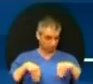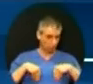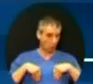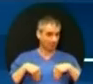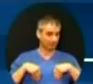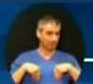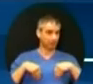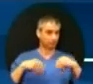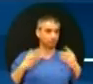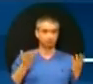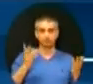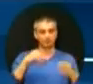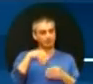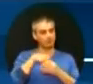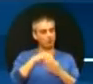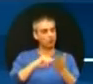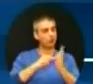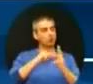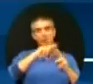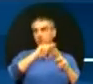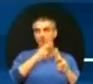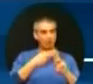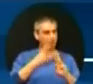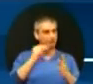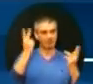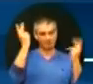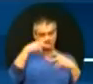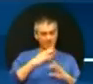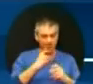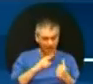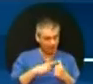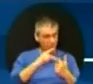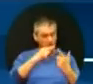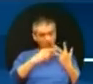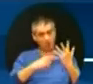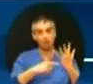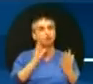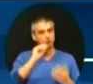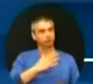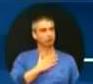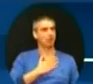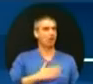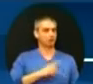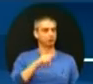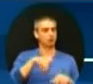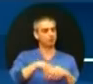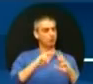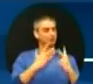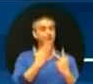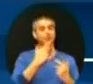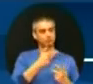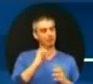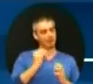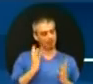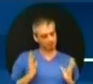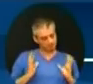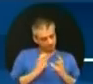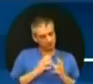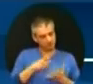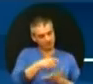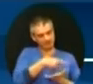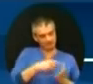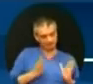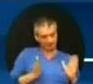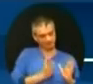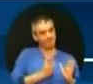בקונצנזוס ובמסגרת תוכניות בינלאומיות ומתווה קלינטון וכן הלאה, שיש רצון בציבוריות הישראלית להתכנס